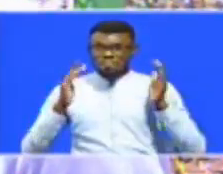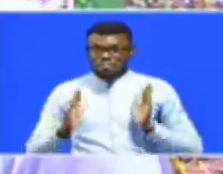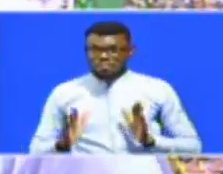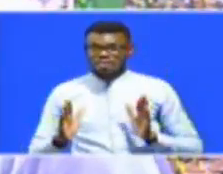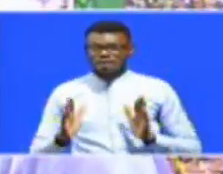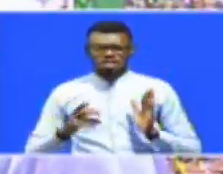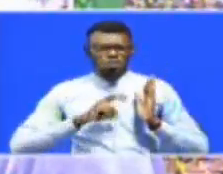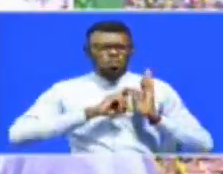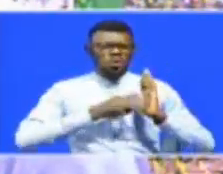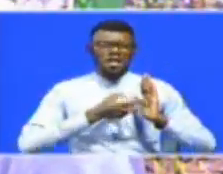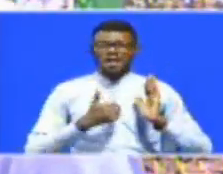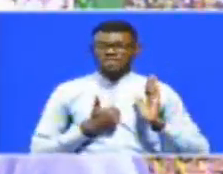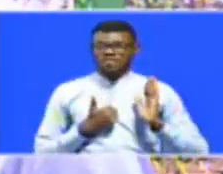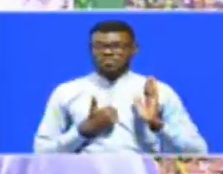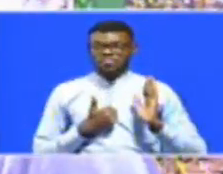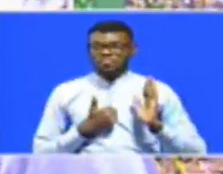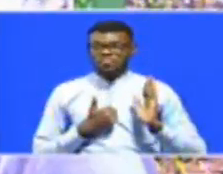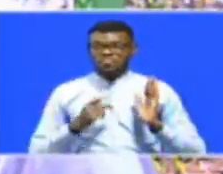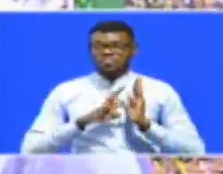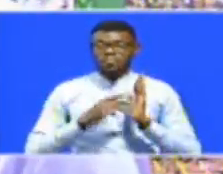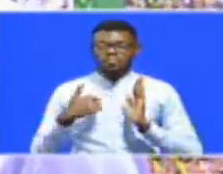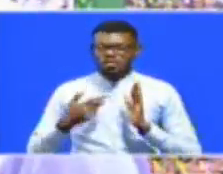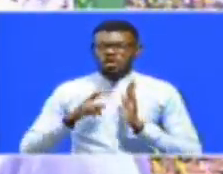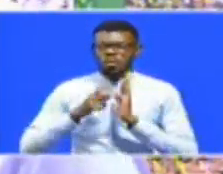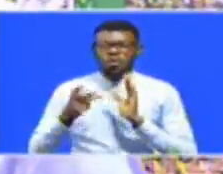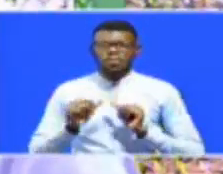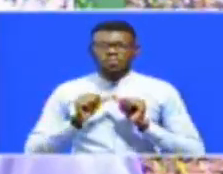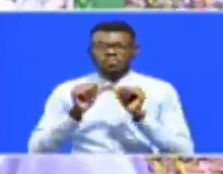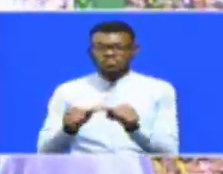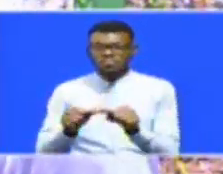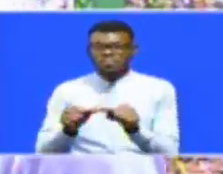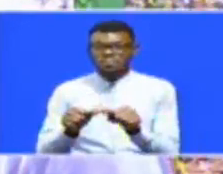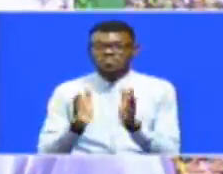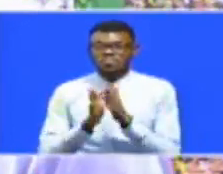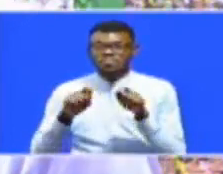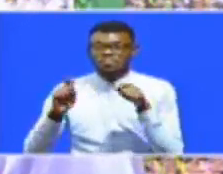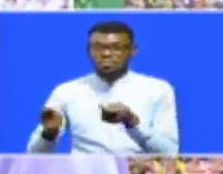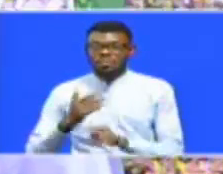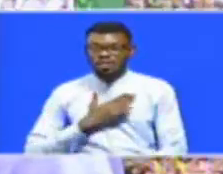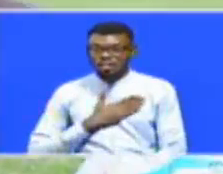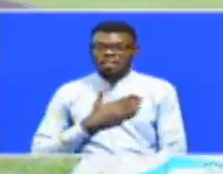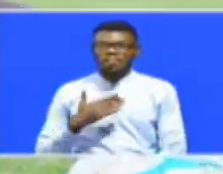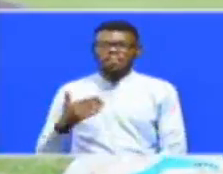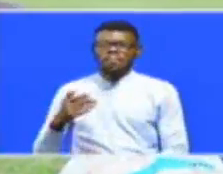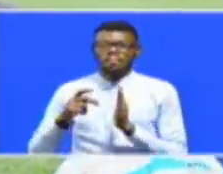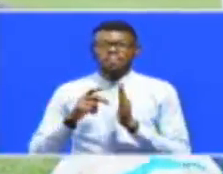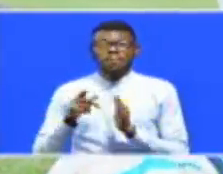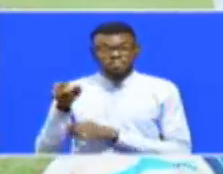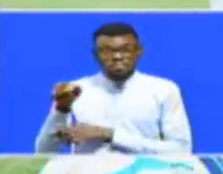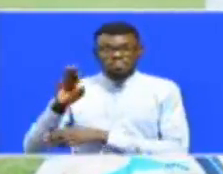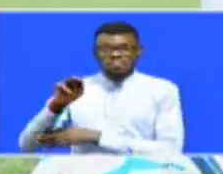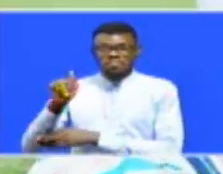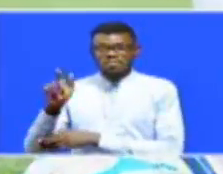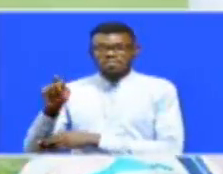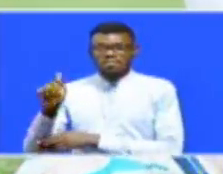under contract. So inamaanisha mimi nilikuwa under contract na St. George. So nilikuwa nawaambia waende the right channel. Matasi